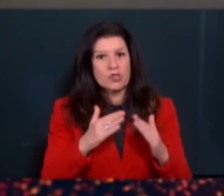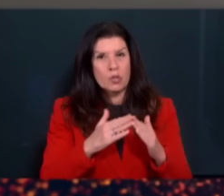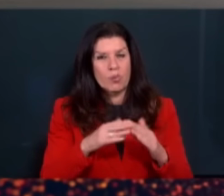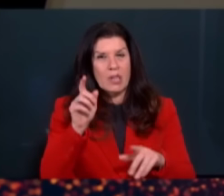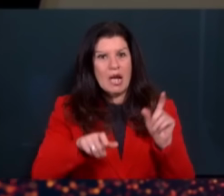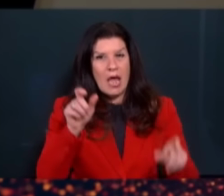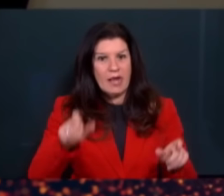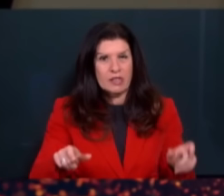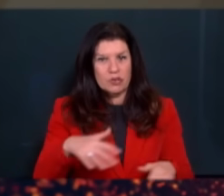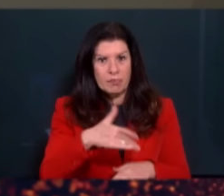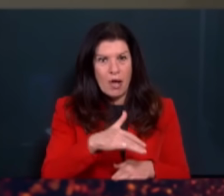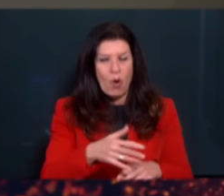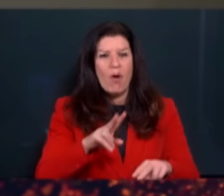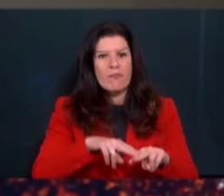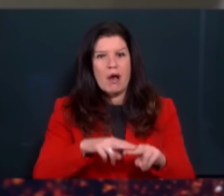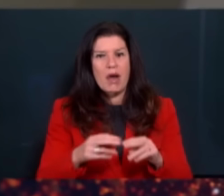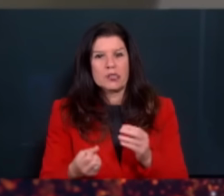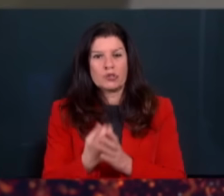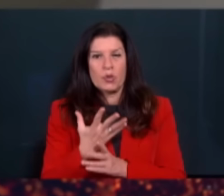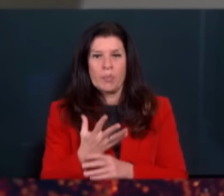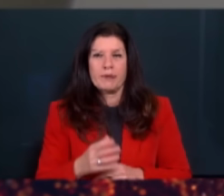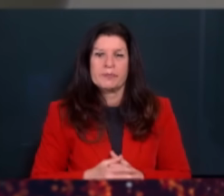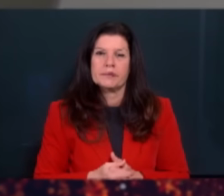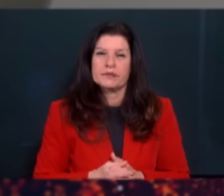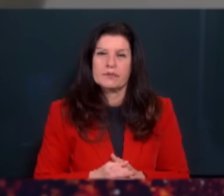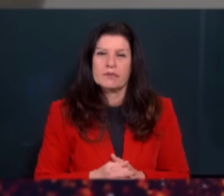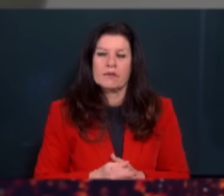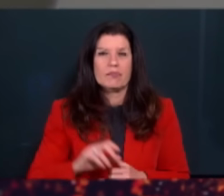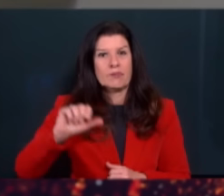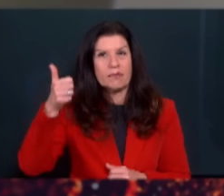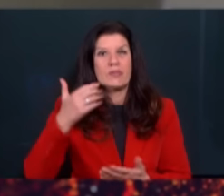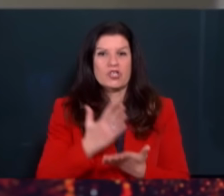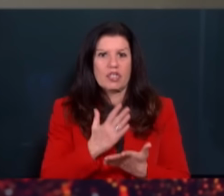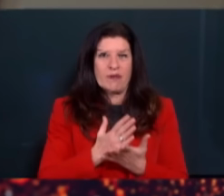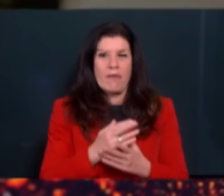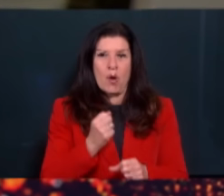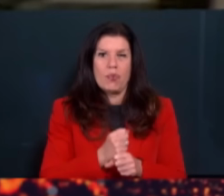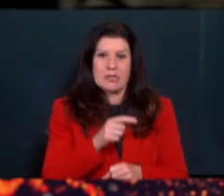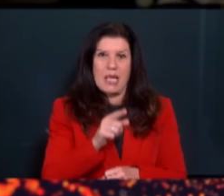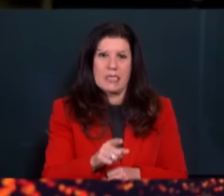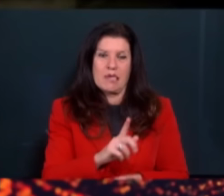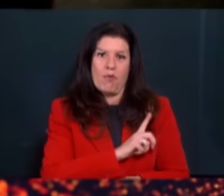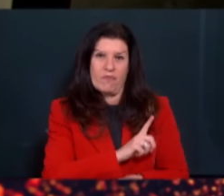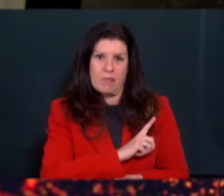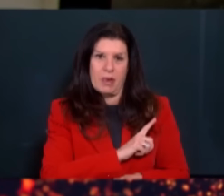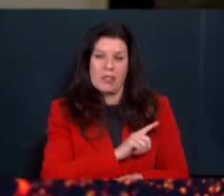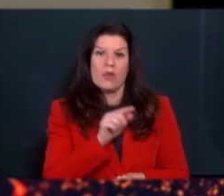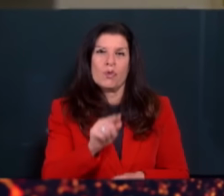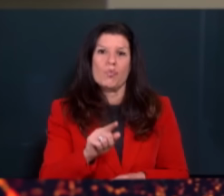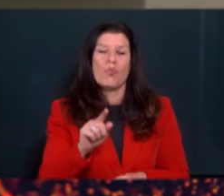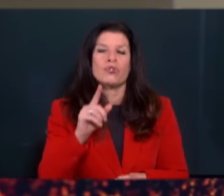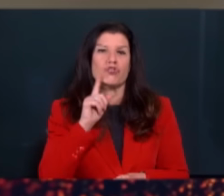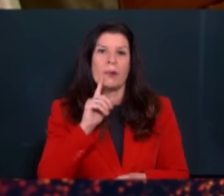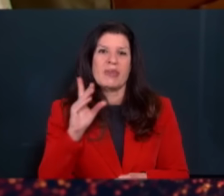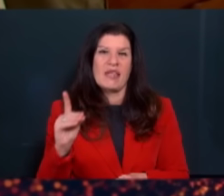ואחר כך שיקום. אהלן, מה שלומך? מה קורה דוד? החלוץ שכבר מיישם מסגרת כזאת באופן פרטי הוא דוד